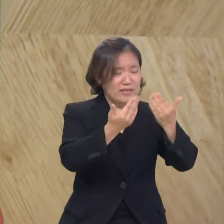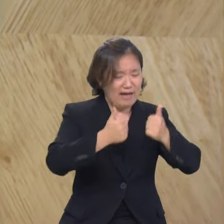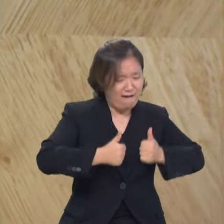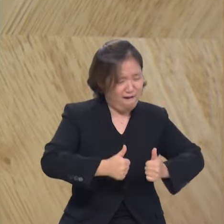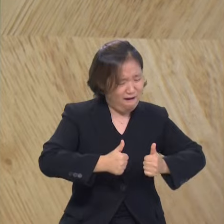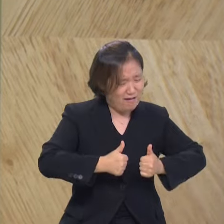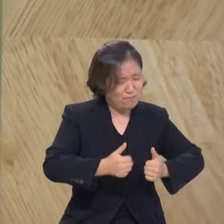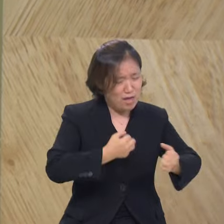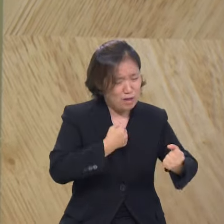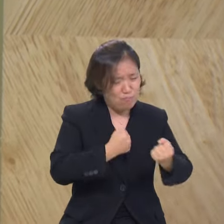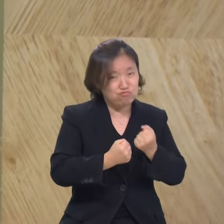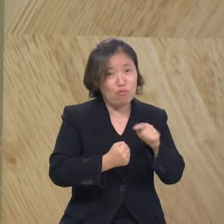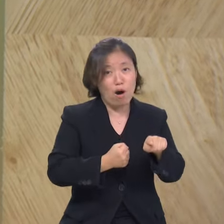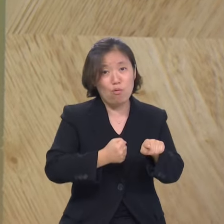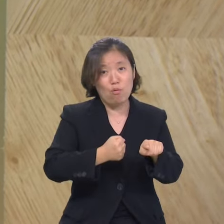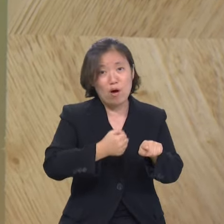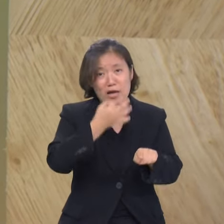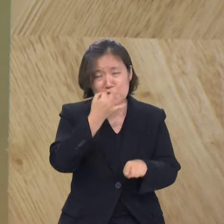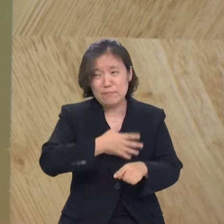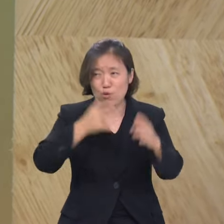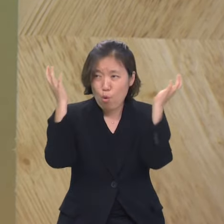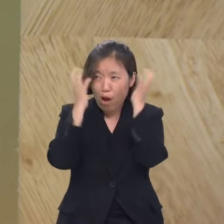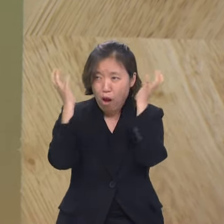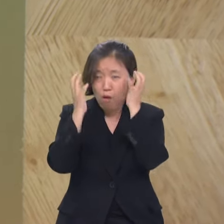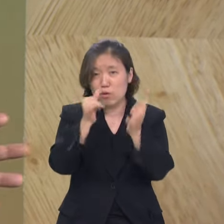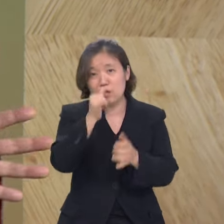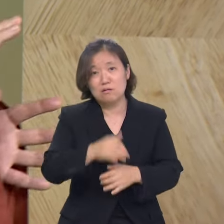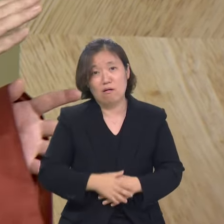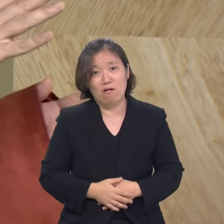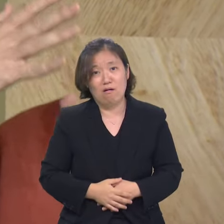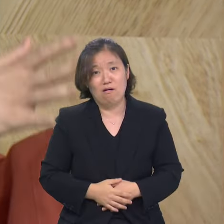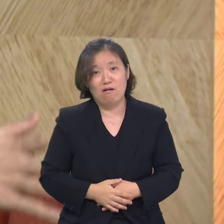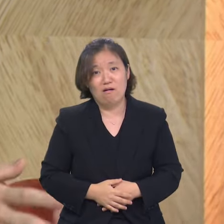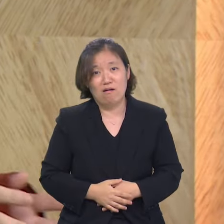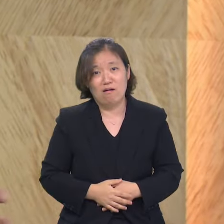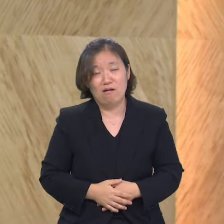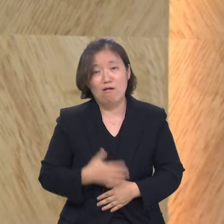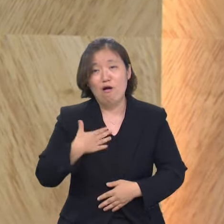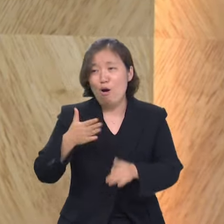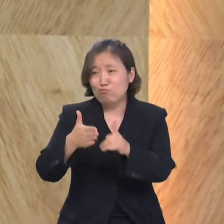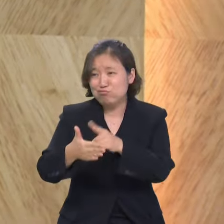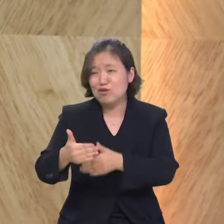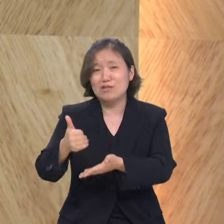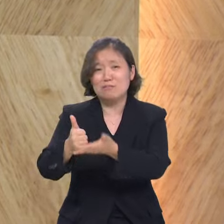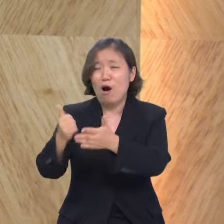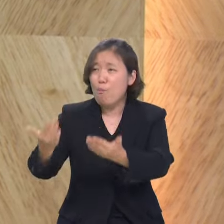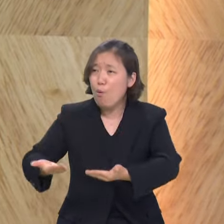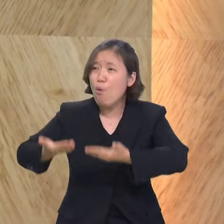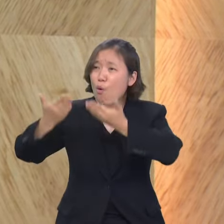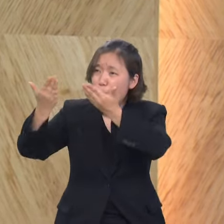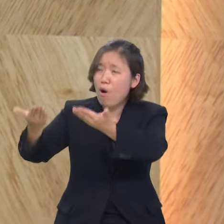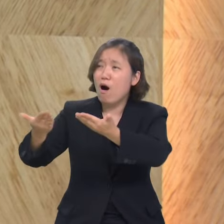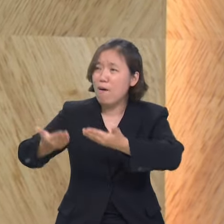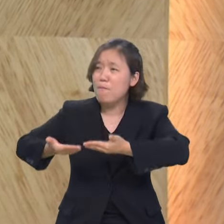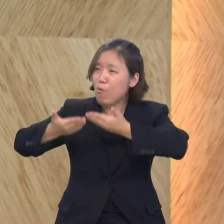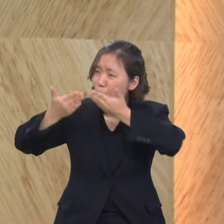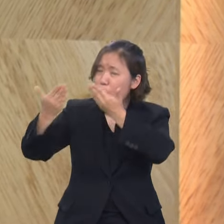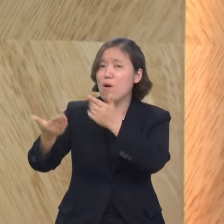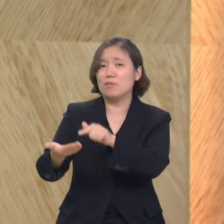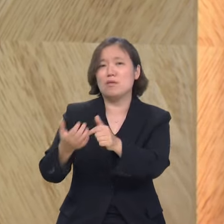했는데 막 힘들고 괴로운 일을 만날 때도 있고 누구보다도 열심히 부처님께 공양을 많이 올렸는데도